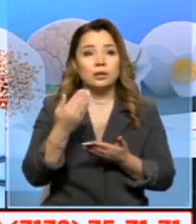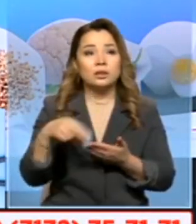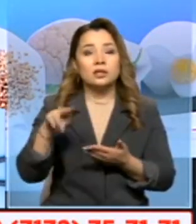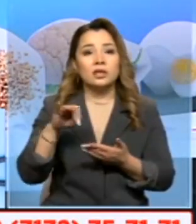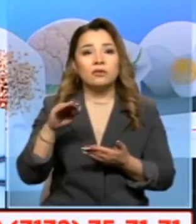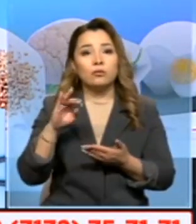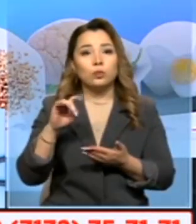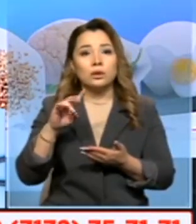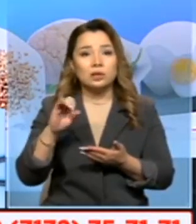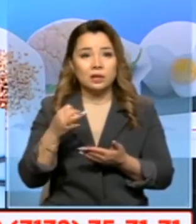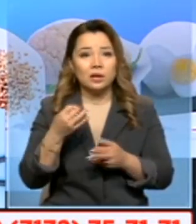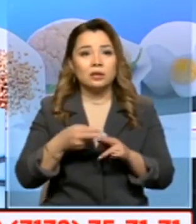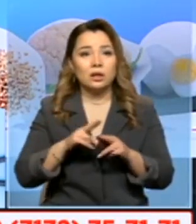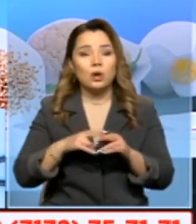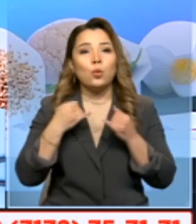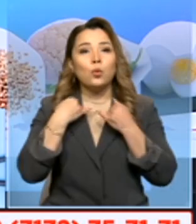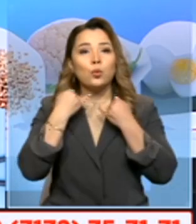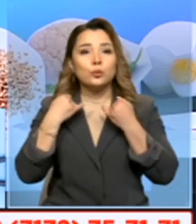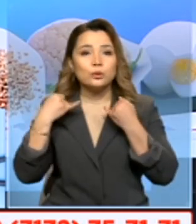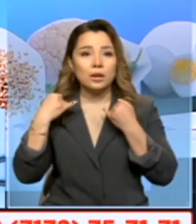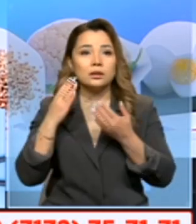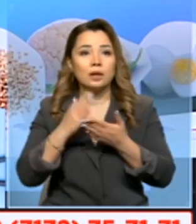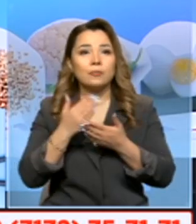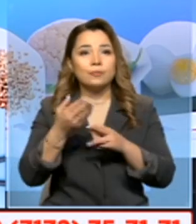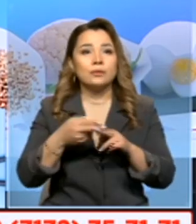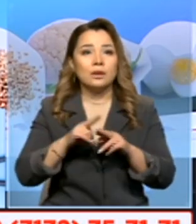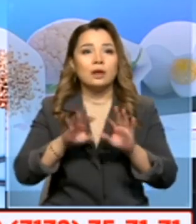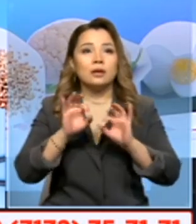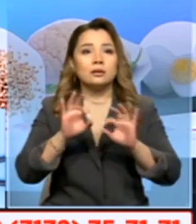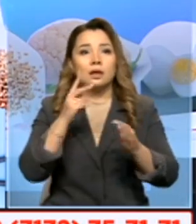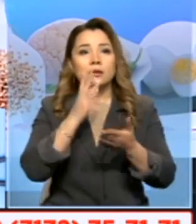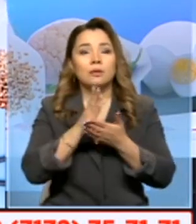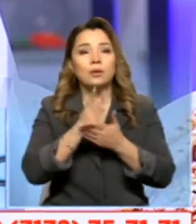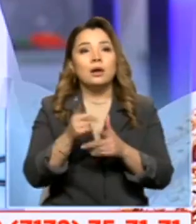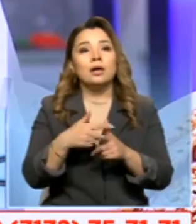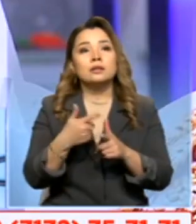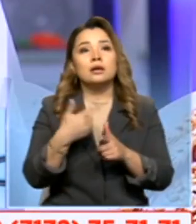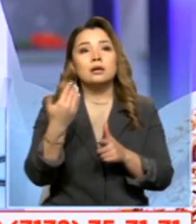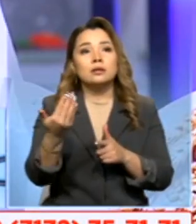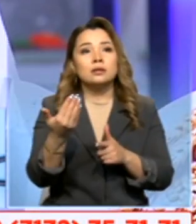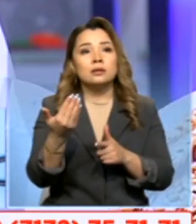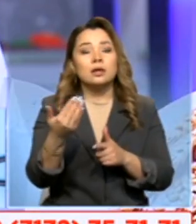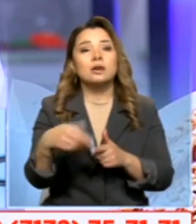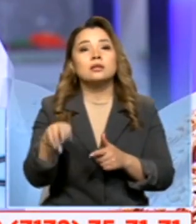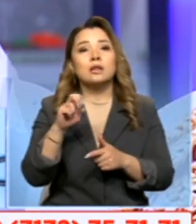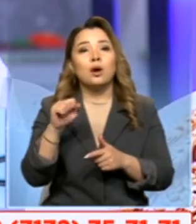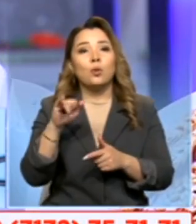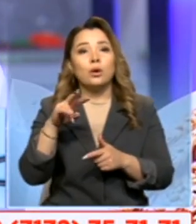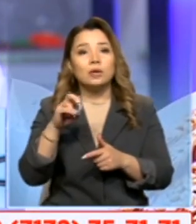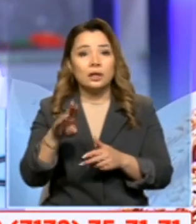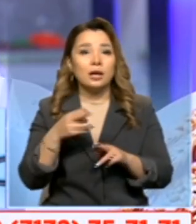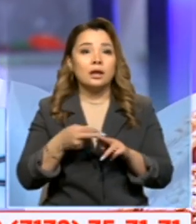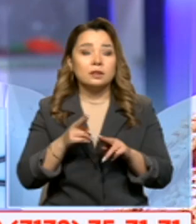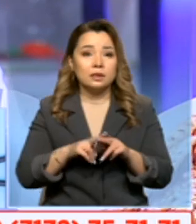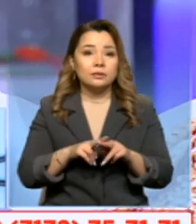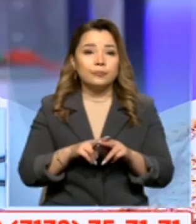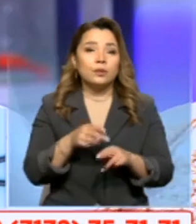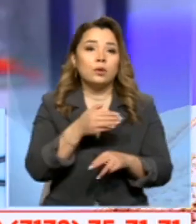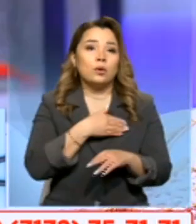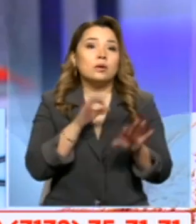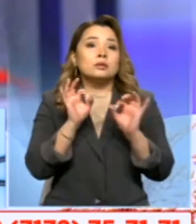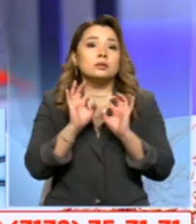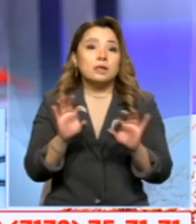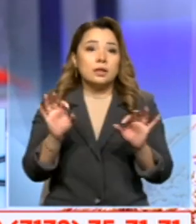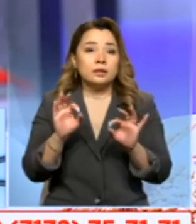Диффузный узлы. А, диффузно узловой зоб. А, керемет, мен сол жайлы айтып жатқам. Есіңіз кім болады сіздің? Дәулет, да? Дәулет, Дәулет мырза, қараңыз.